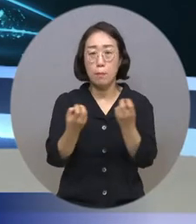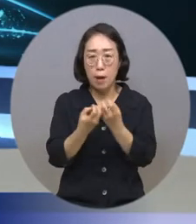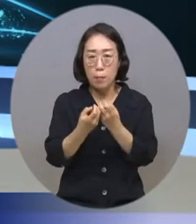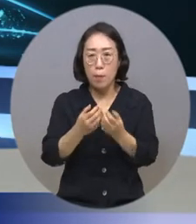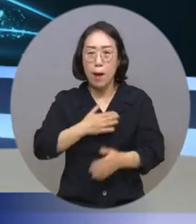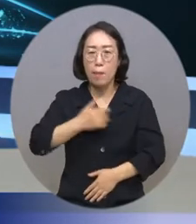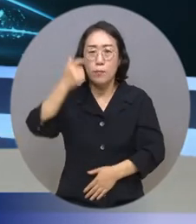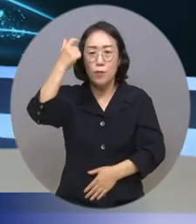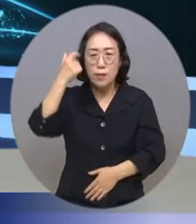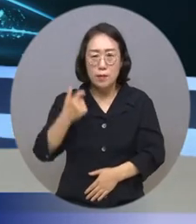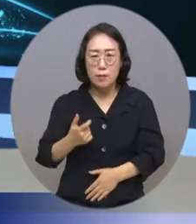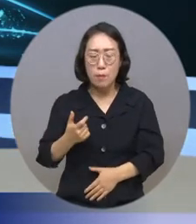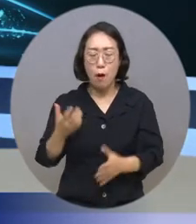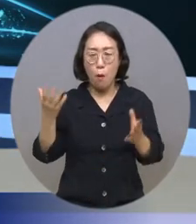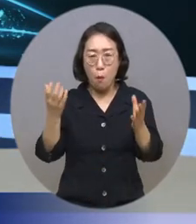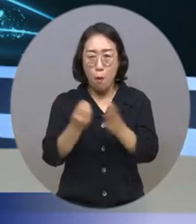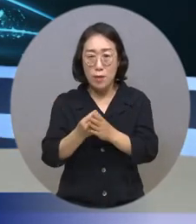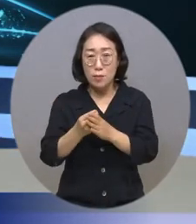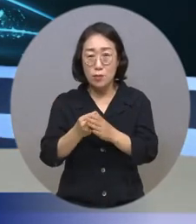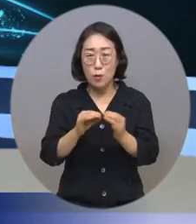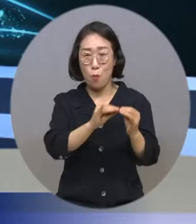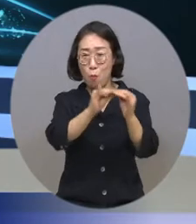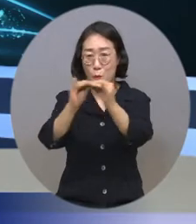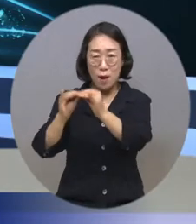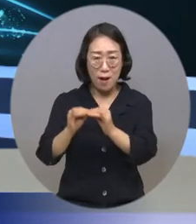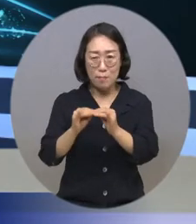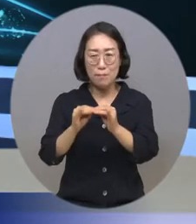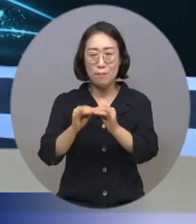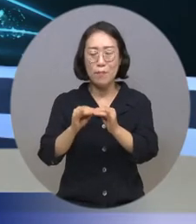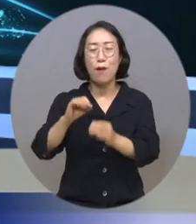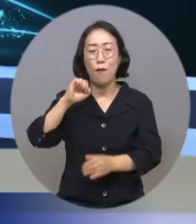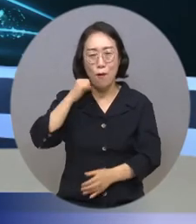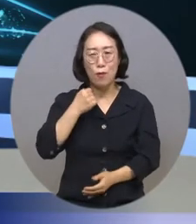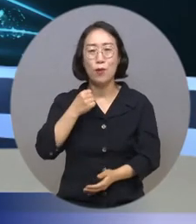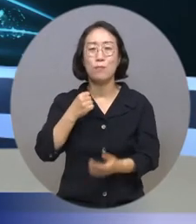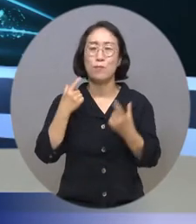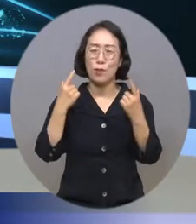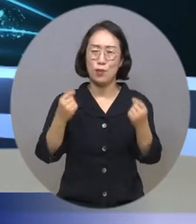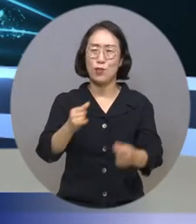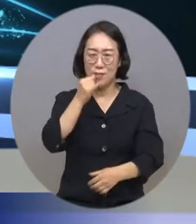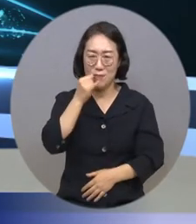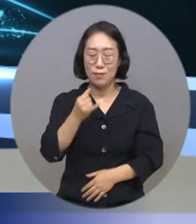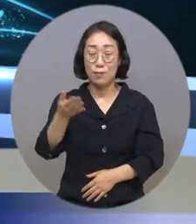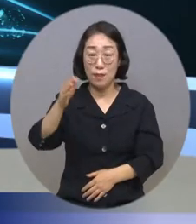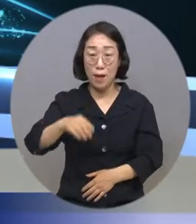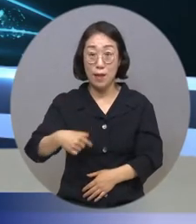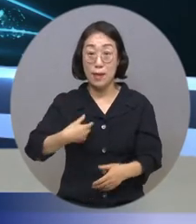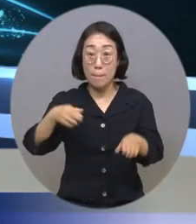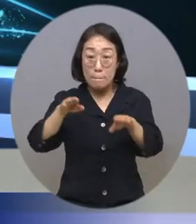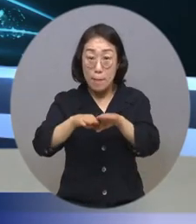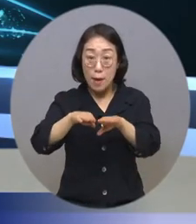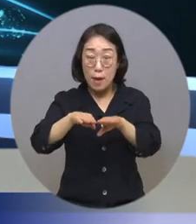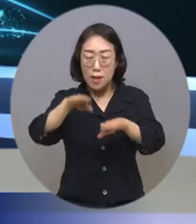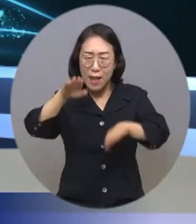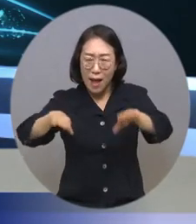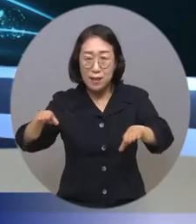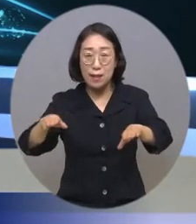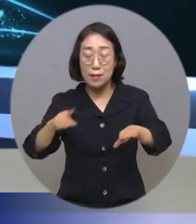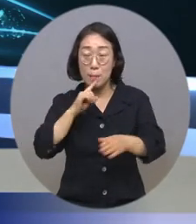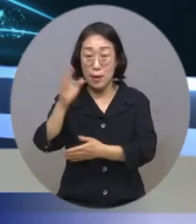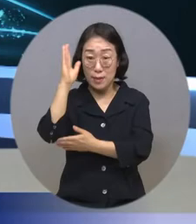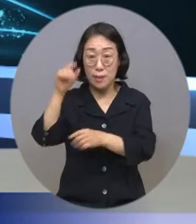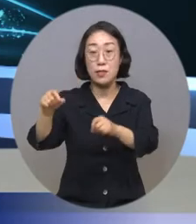감수성을 깊이 공감하는 데는 어려움이 있는데요. 하지만 자폐인은 천차만별입니다라는 드라마